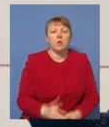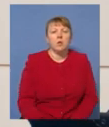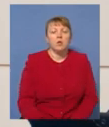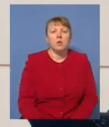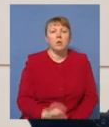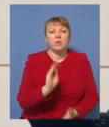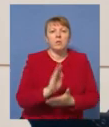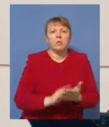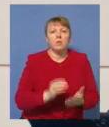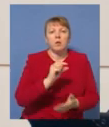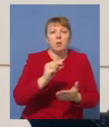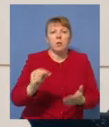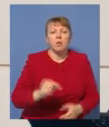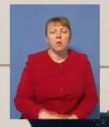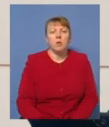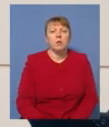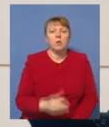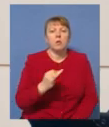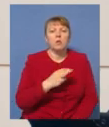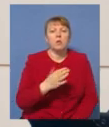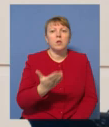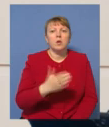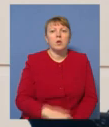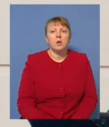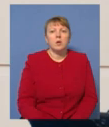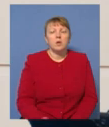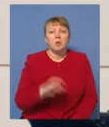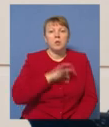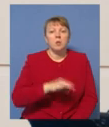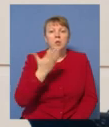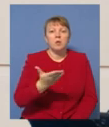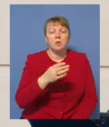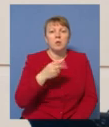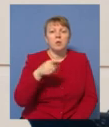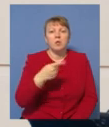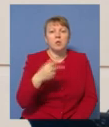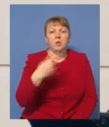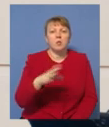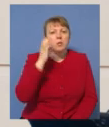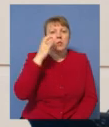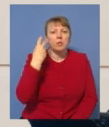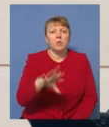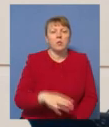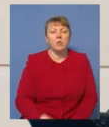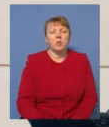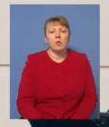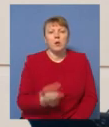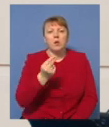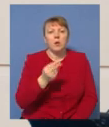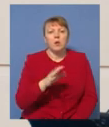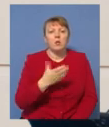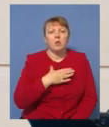что написано мелким шрифтом. Критично относитесь к сверхвыгодным предложениям, а лучше попусту игнорируйте, так деньги будут